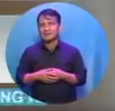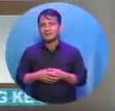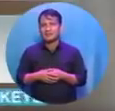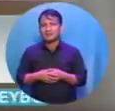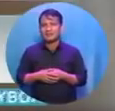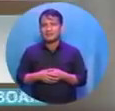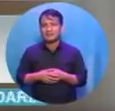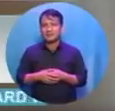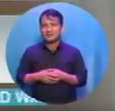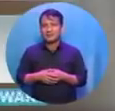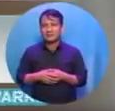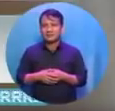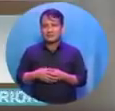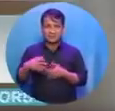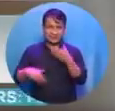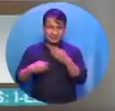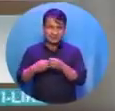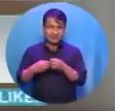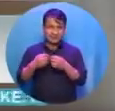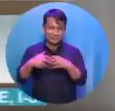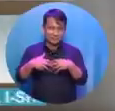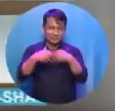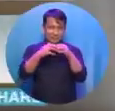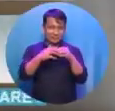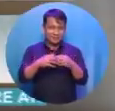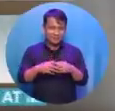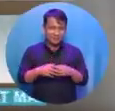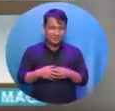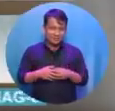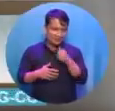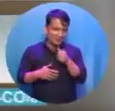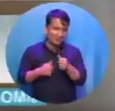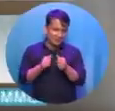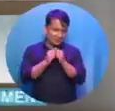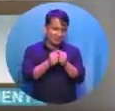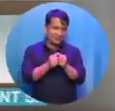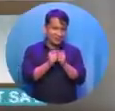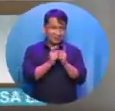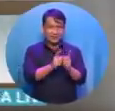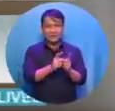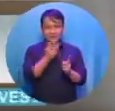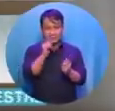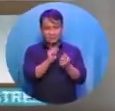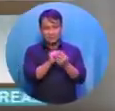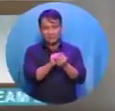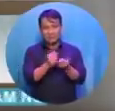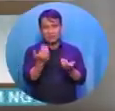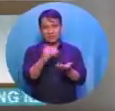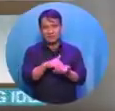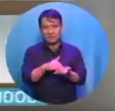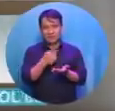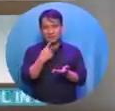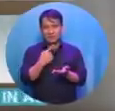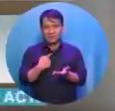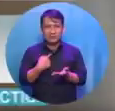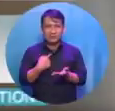Gusto mo, sir, patayuan ko kayo ng panibagong kubo? Nakisama na po ako sa kanya dahil po sa paulit-ulit niya po akong